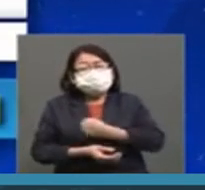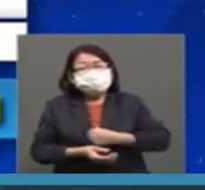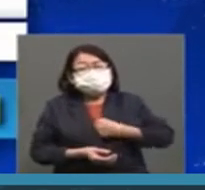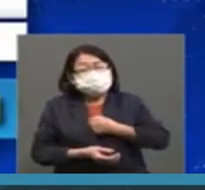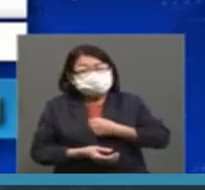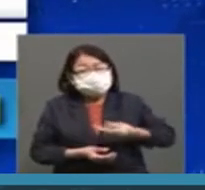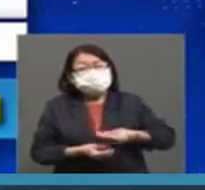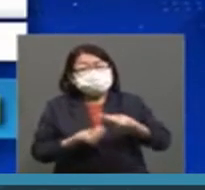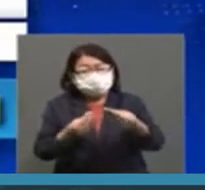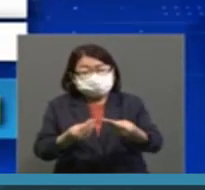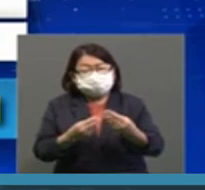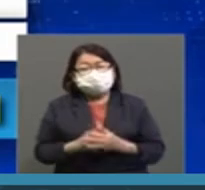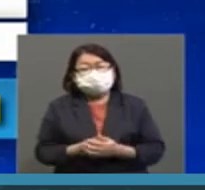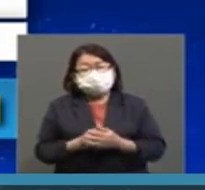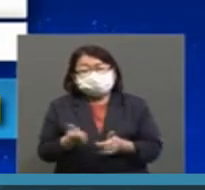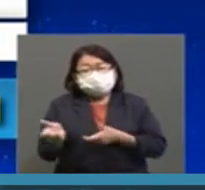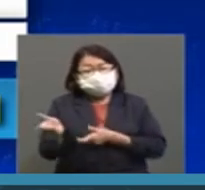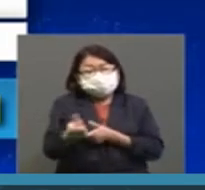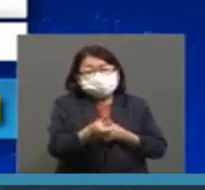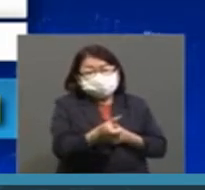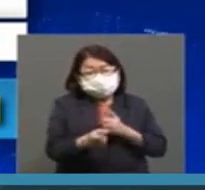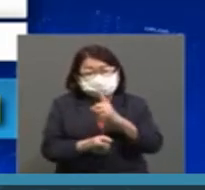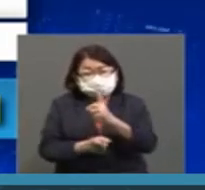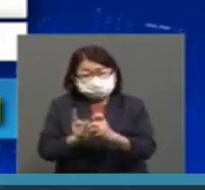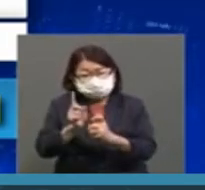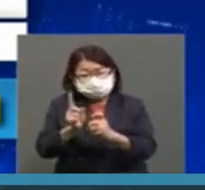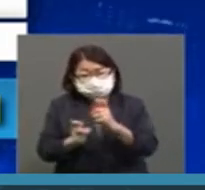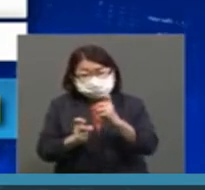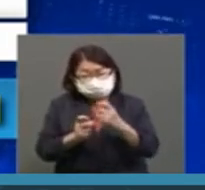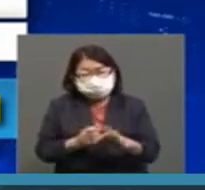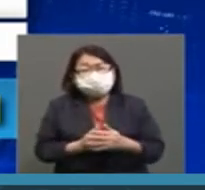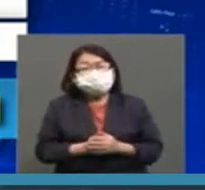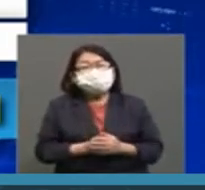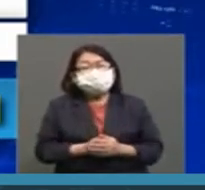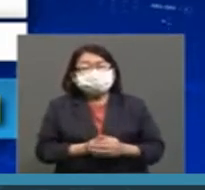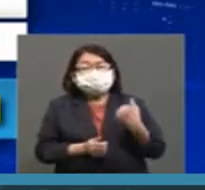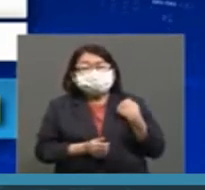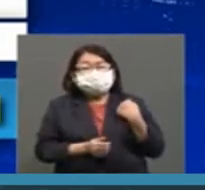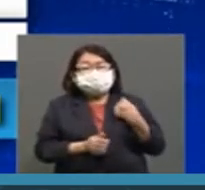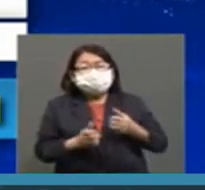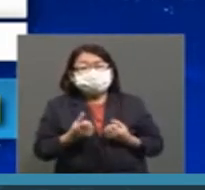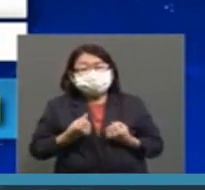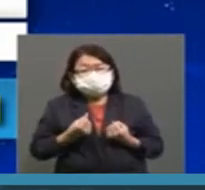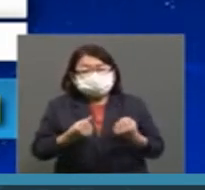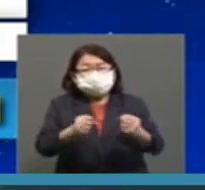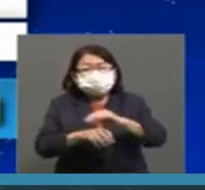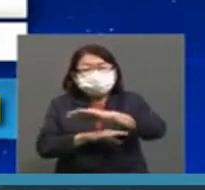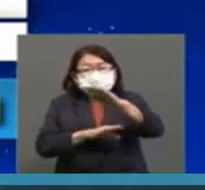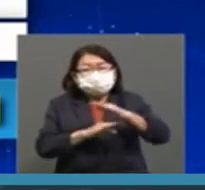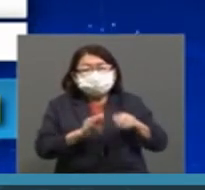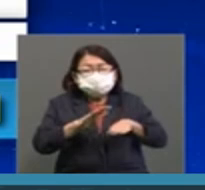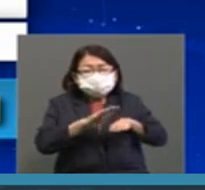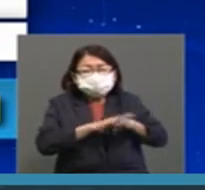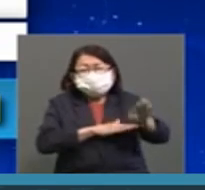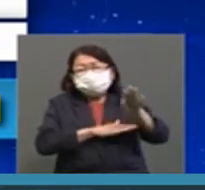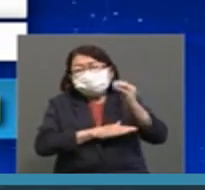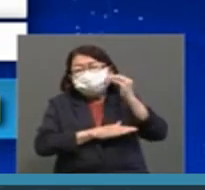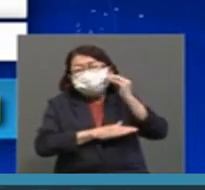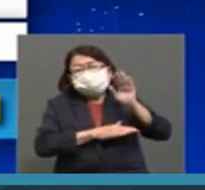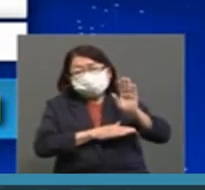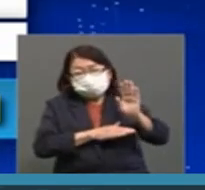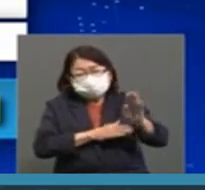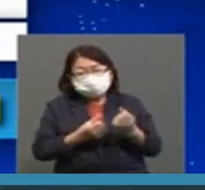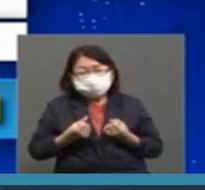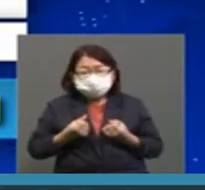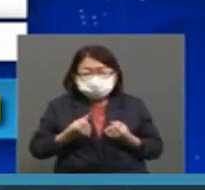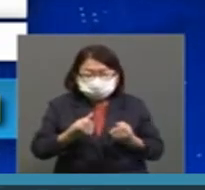แต่อย่างไรก็ตามสิ่งที่สำคัญที่สุดตอนนี้คือเซฟชีวิตผู้บาดเจ็บ ที่ประชุมคณะกรรมการกองทุนเงินช่วยเหลือผู้ประสบส